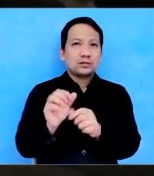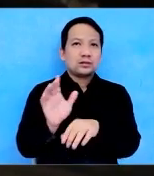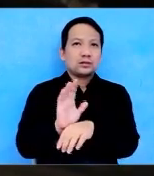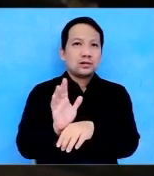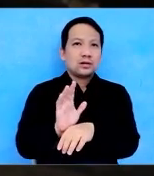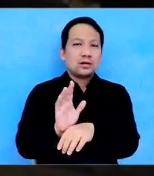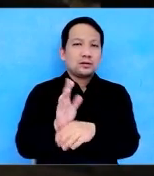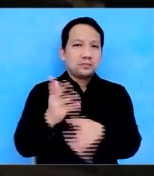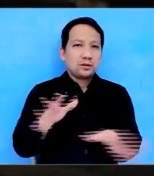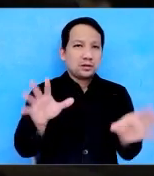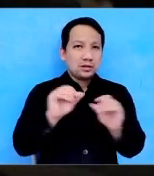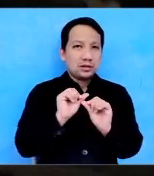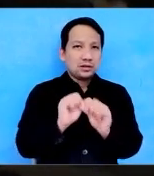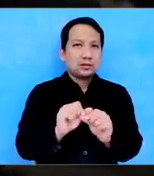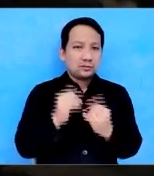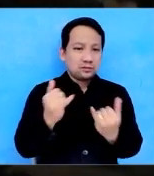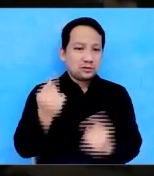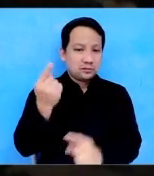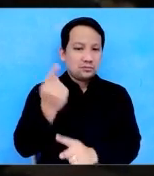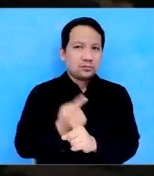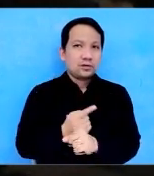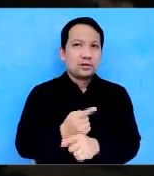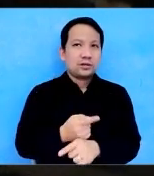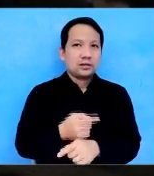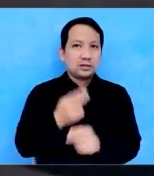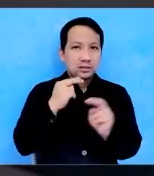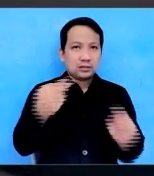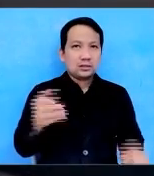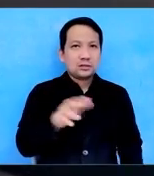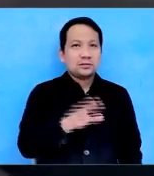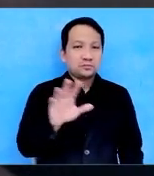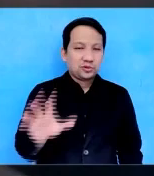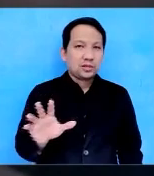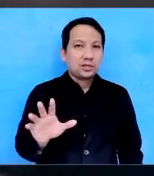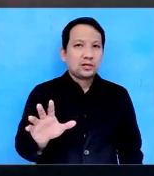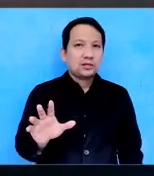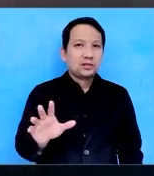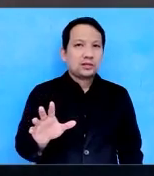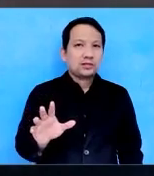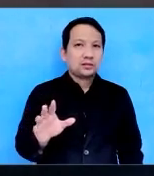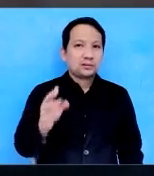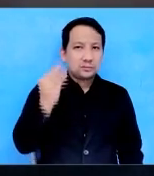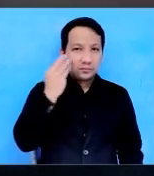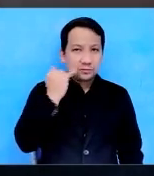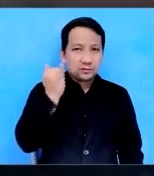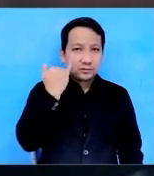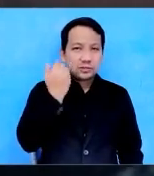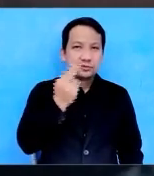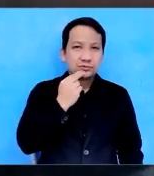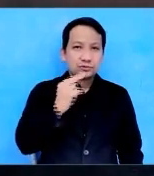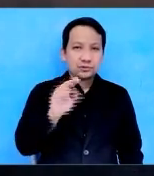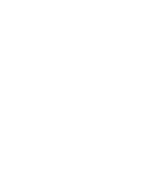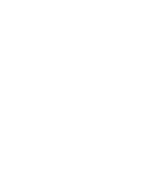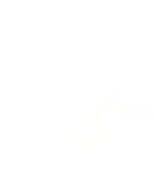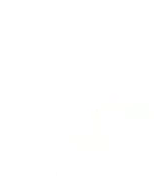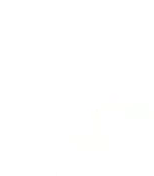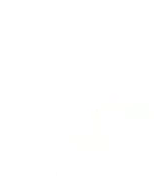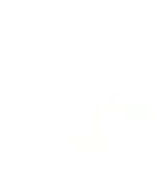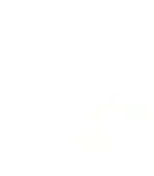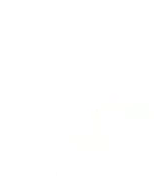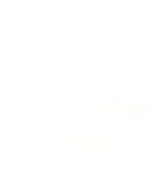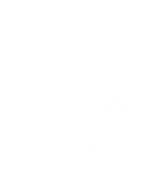film festival ngayong buwan. Nagbabalita mula sa Frontline, MJ Marfori, News 5.